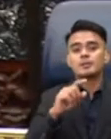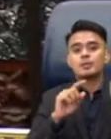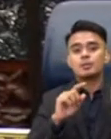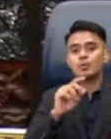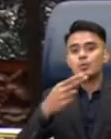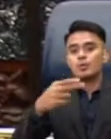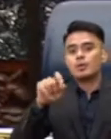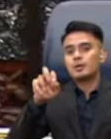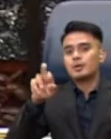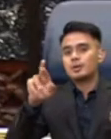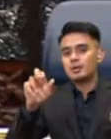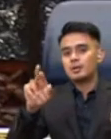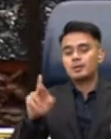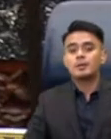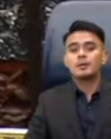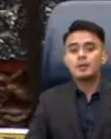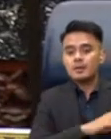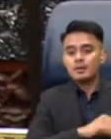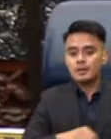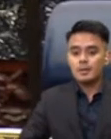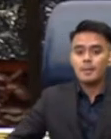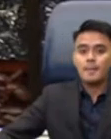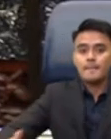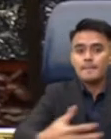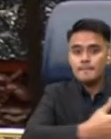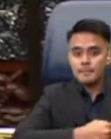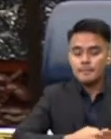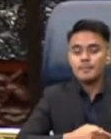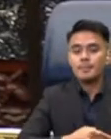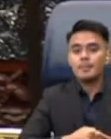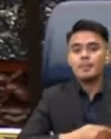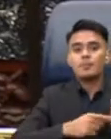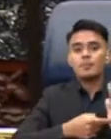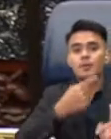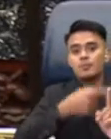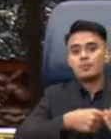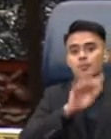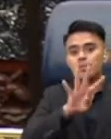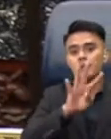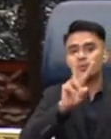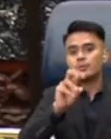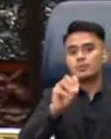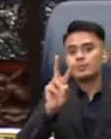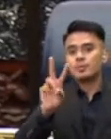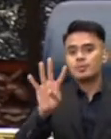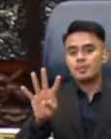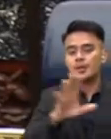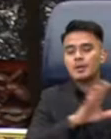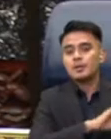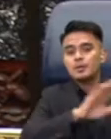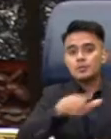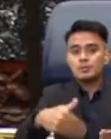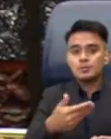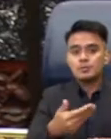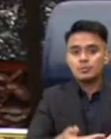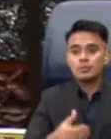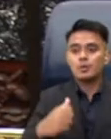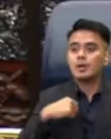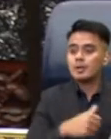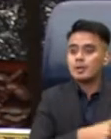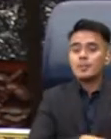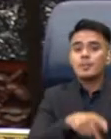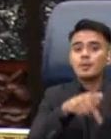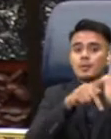penuaian pertama adalah dijangka Pada bulan April 2024 kita harap semua alli parlimen tak